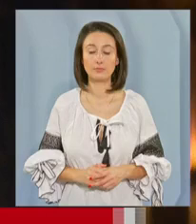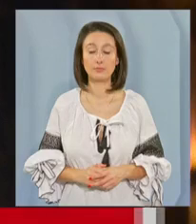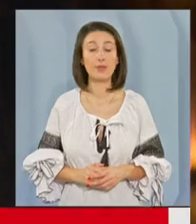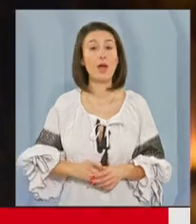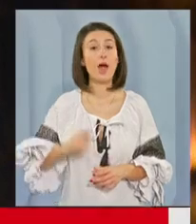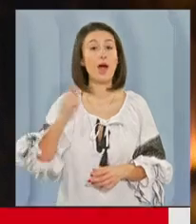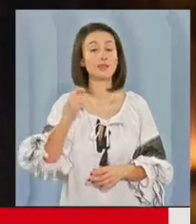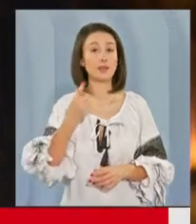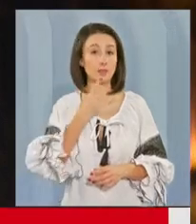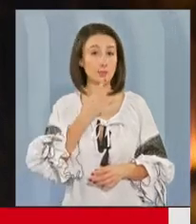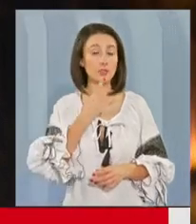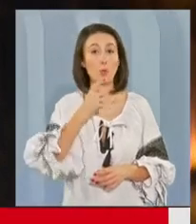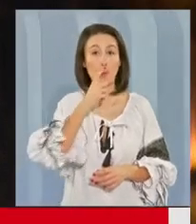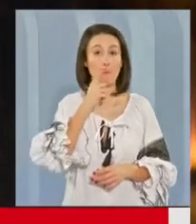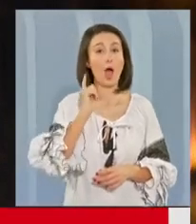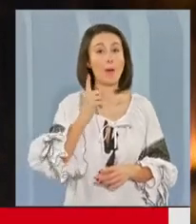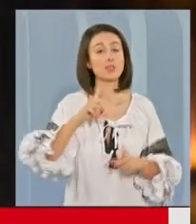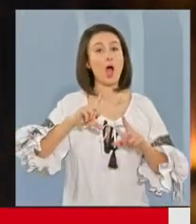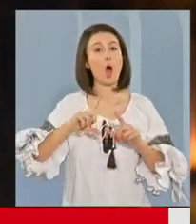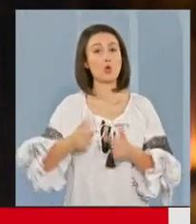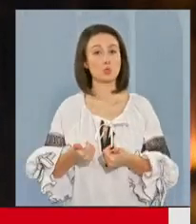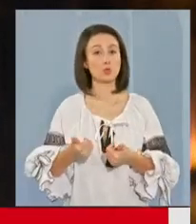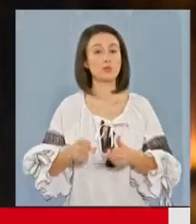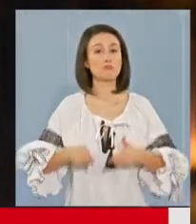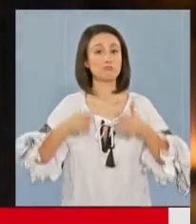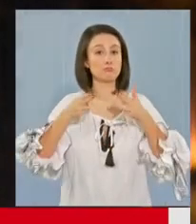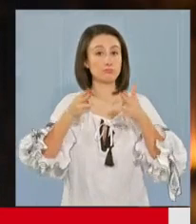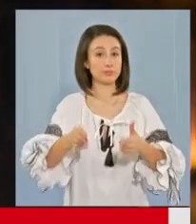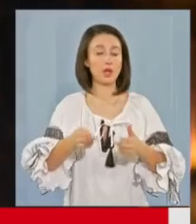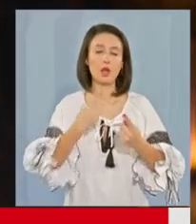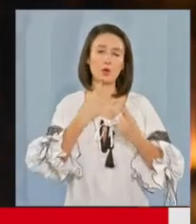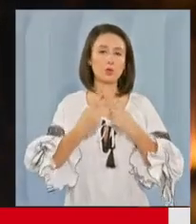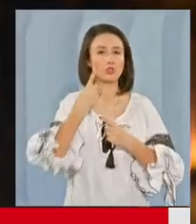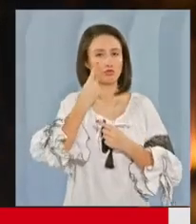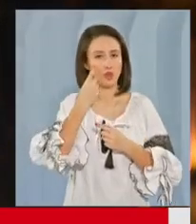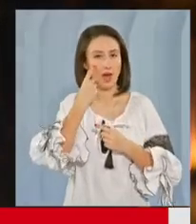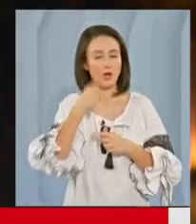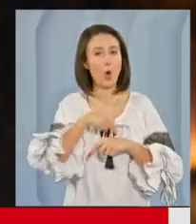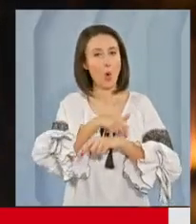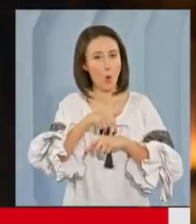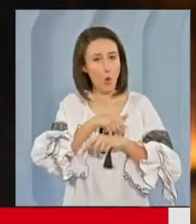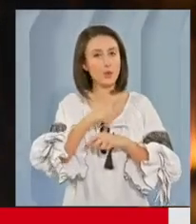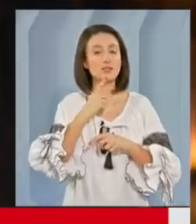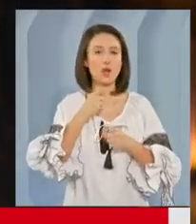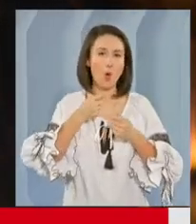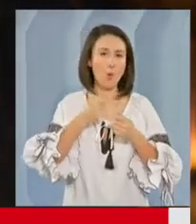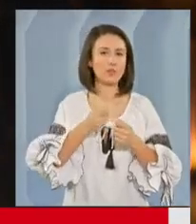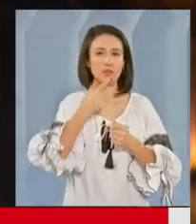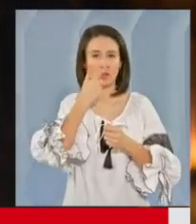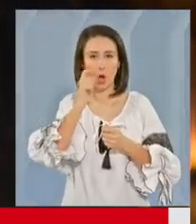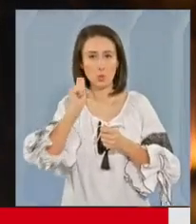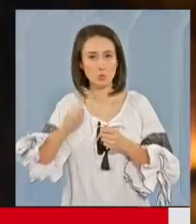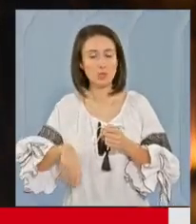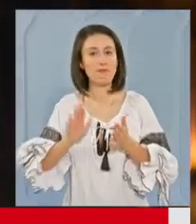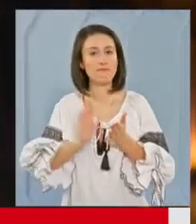alertă în județul Timiș un bărbat amenință că se aruncă de pe o pasarelă iar negociatorii se chinuie de ore bune să i convingă să l convingă să renunțe